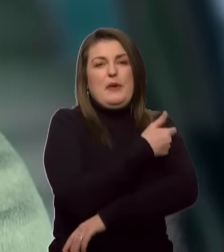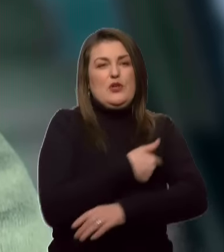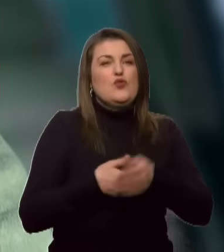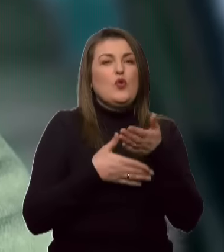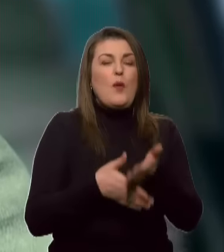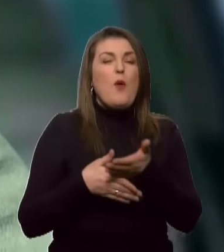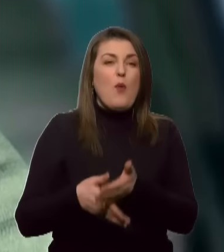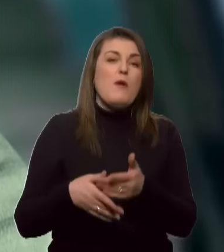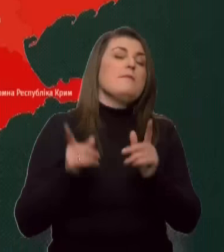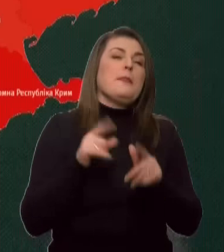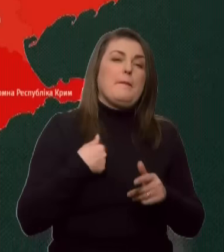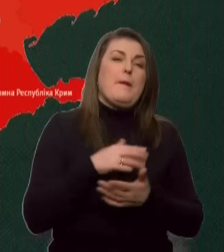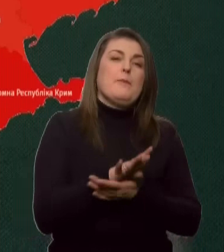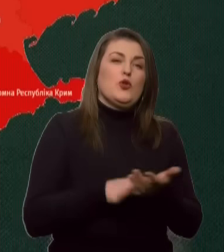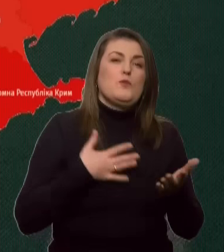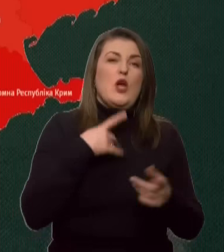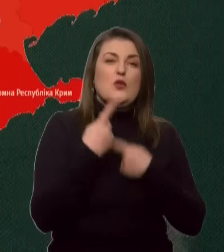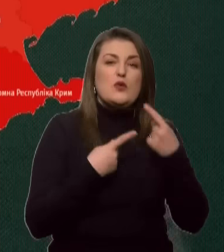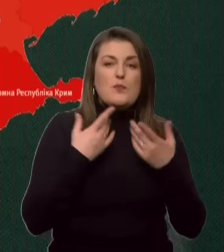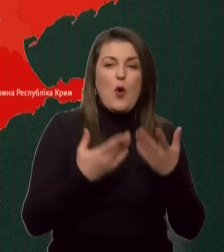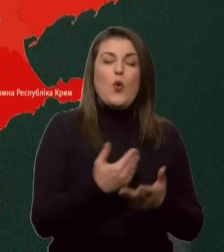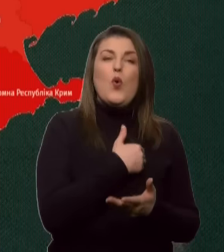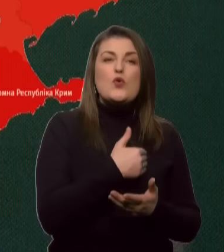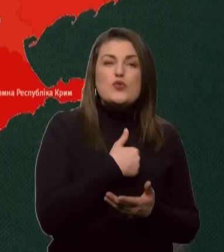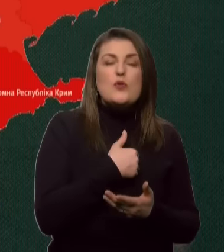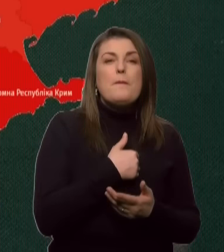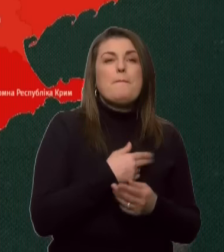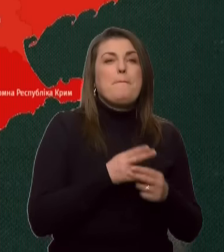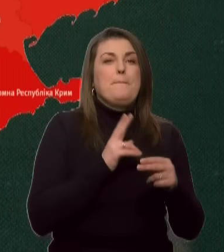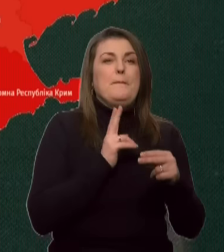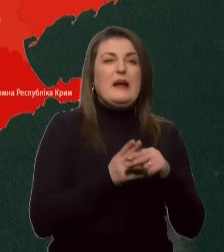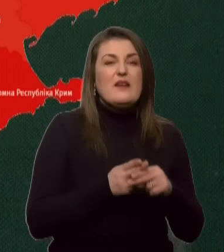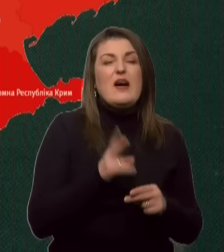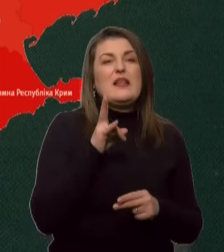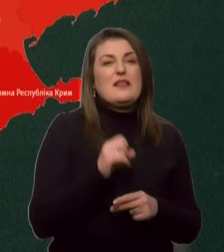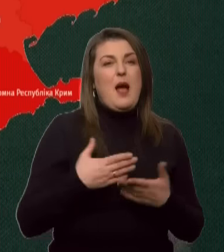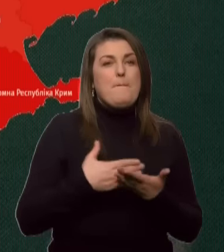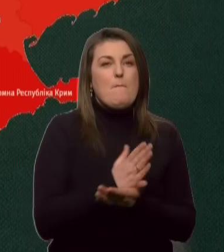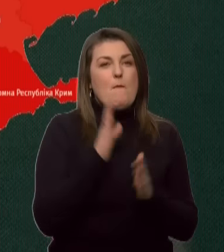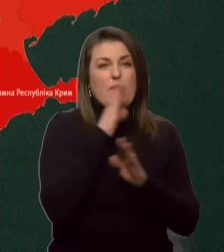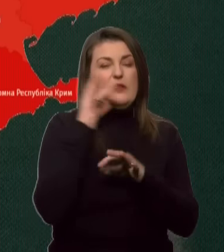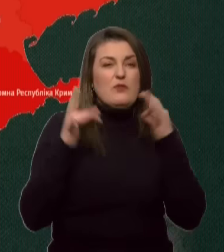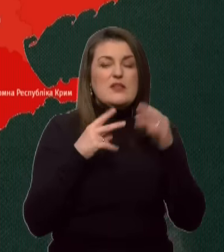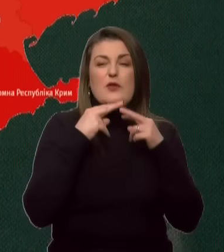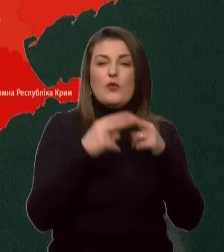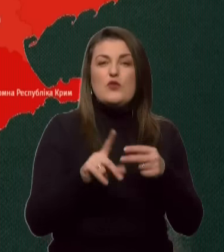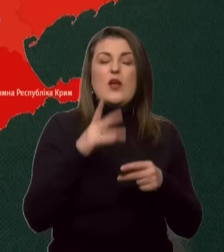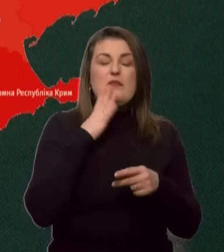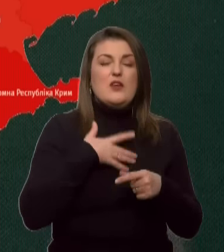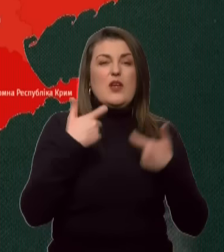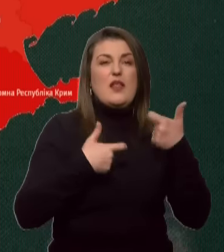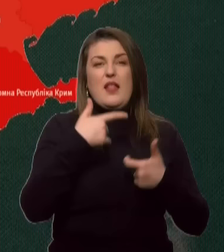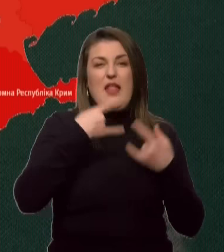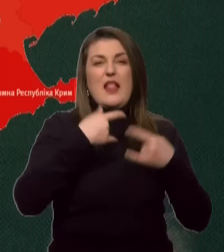Угу. Пане Іване, ми продовжуємо нашу розмову, однак хочу перерватись на мапу повітряних тривог, звернути увагу наших